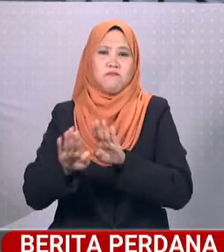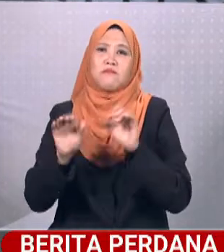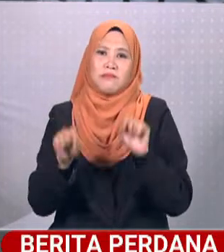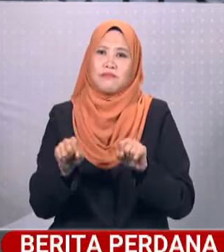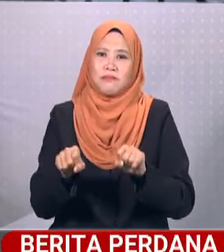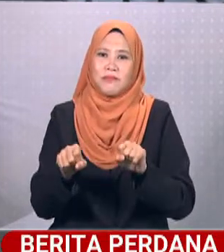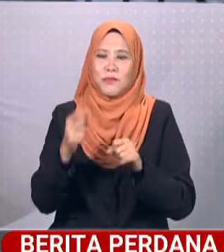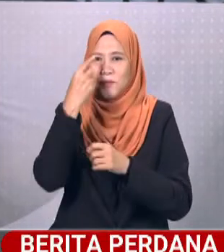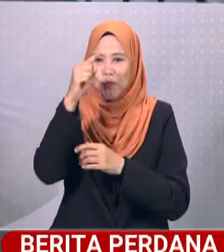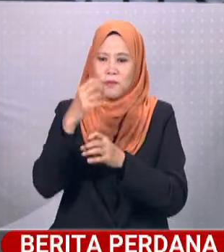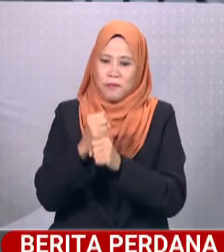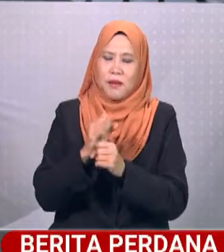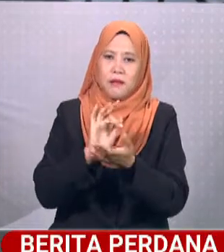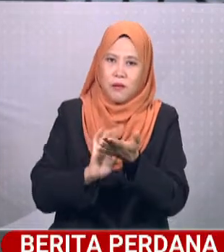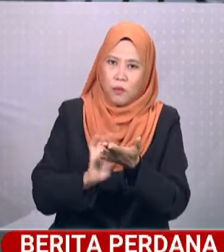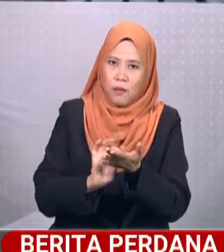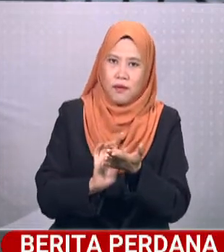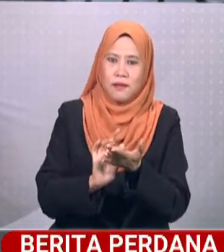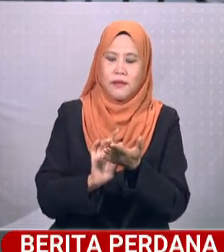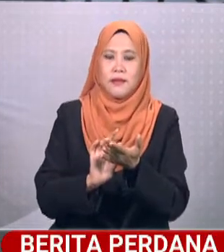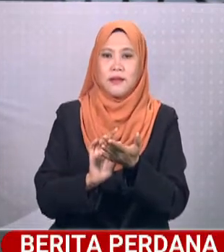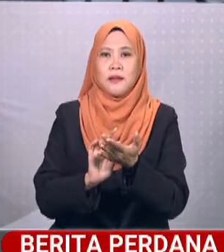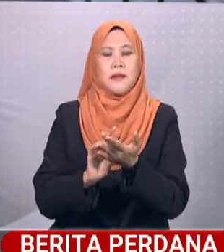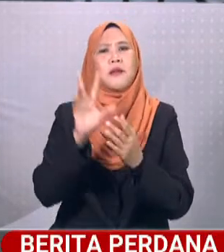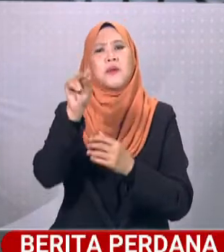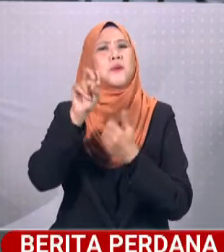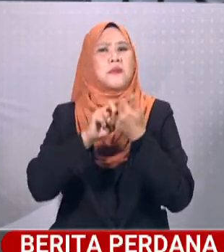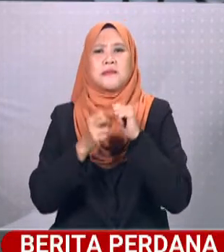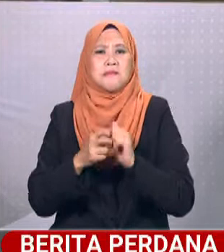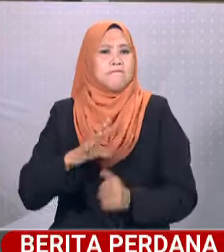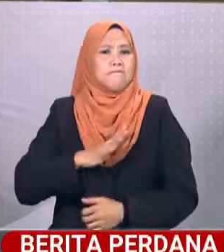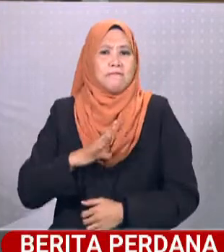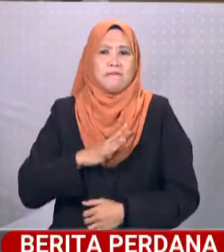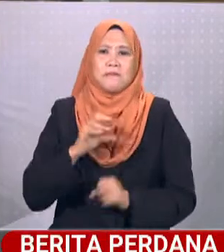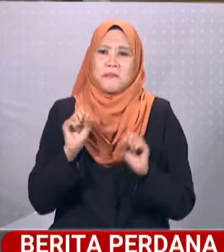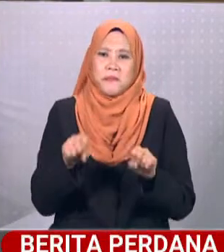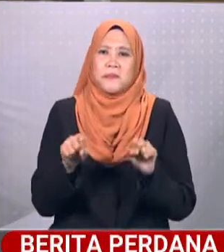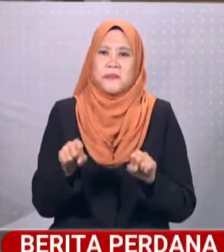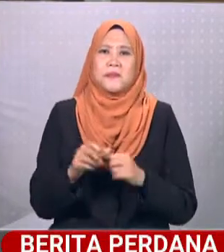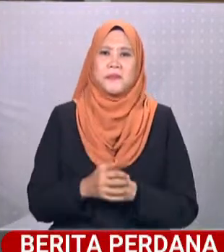untuk mereka yang mendapatkan rawatan-rawatan disebut. Jadi tidak ada masalah sebenarnya, ya.